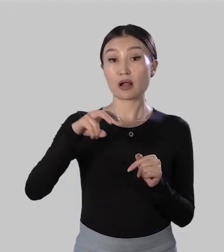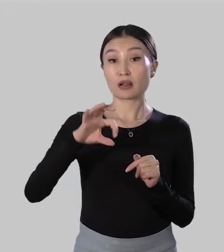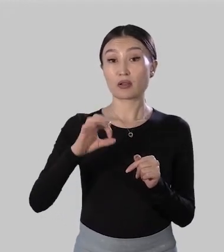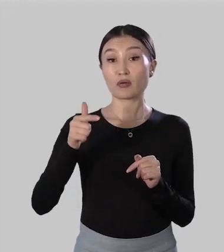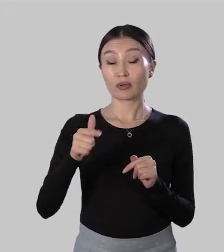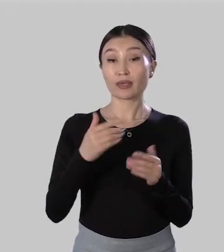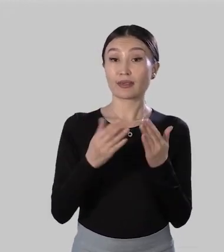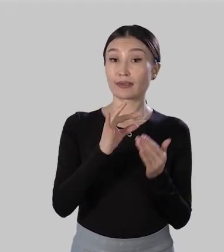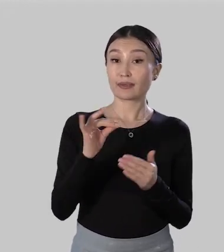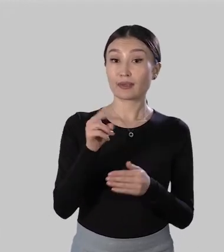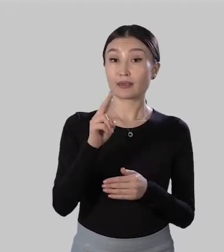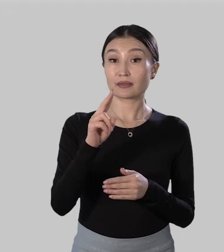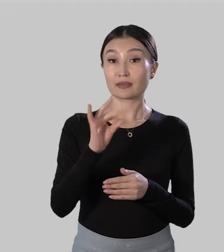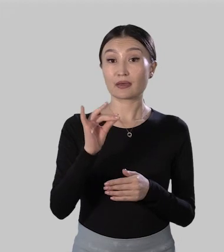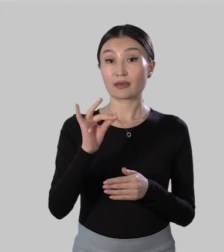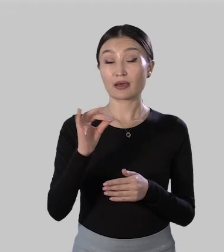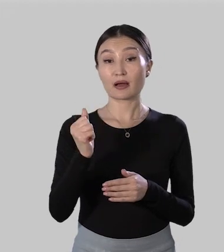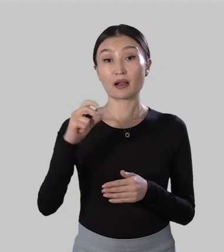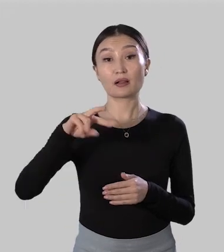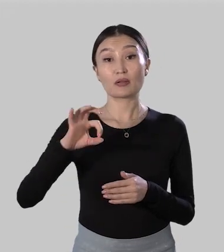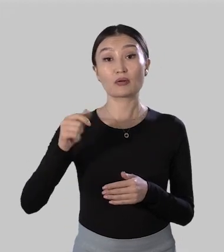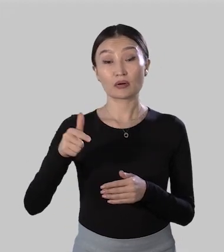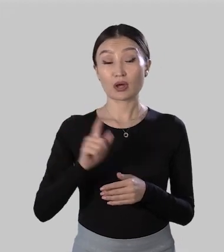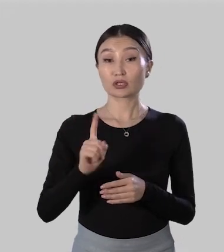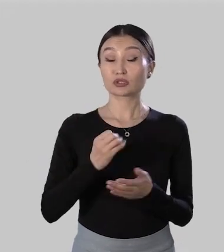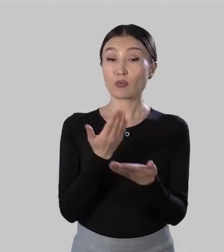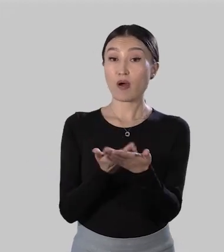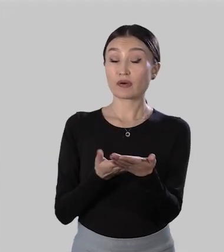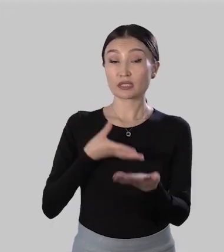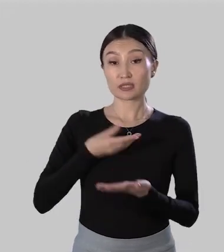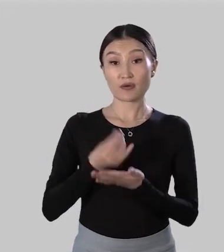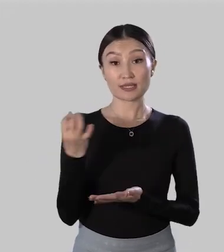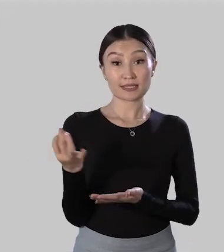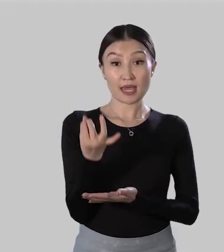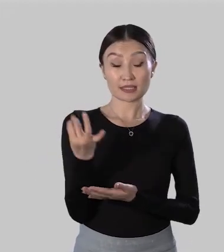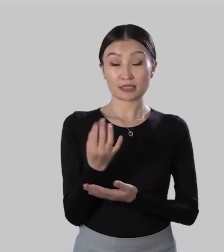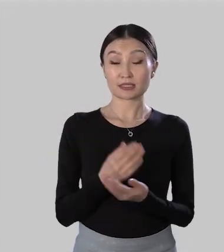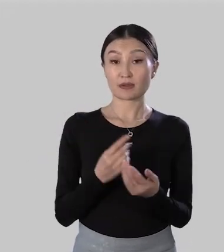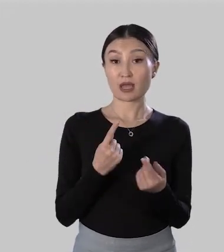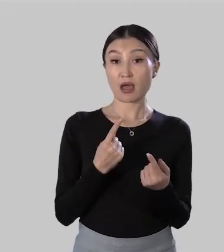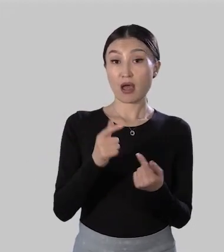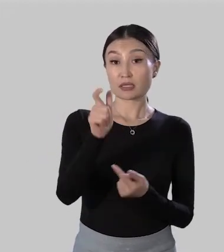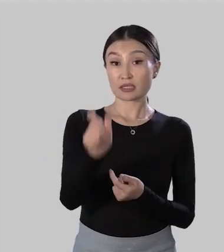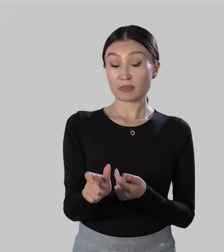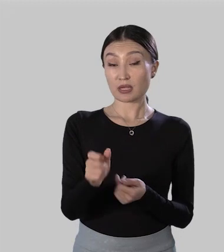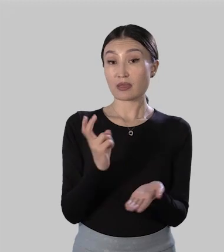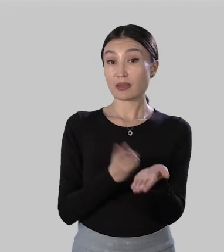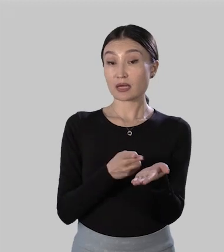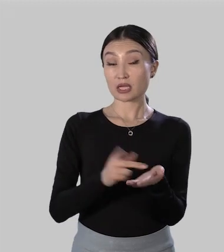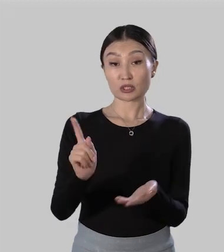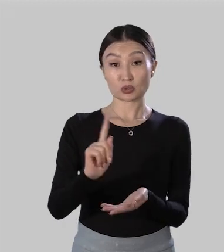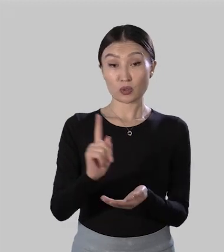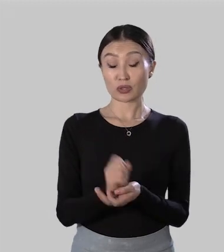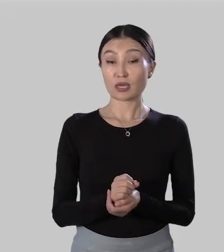и диалогическая речь. Для того, чтобы выразить свою заинтересованность в собеседнике, доказать